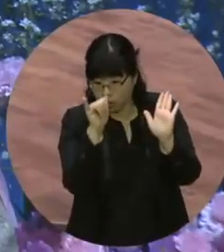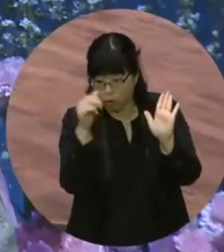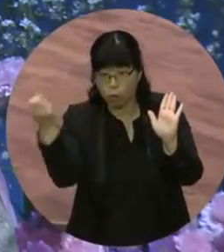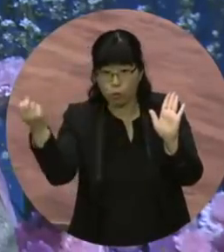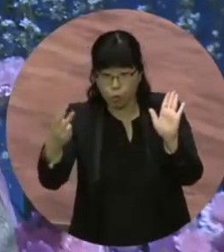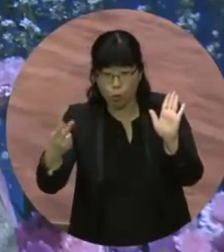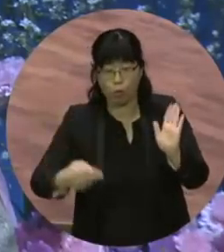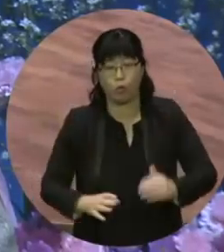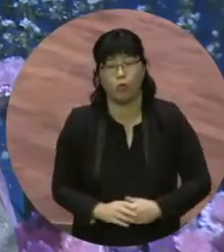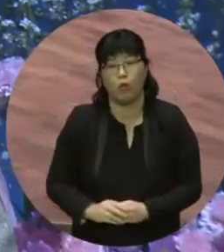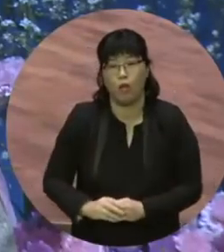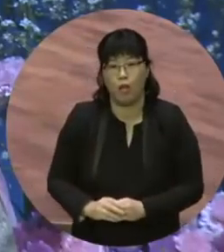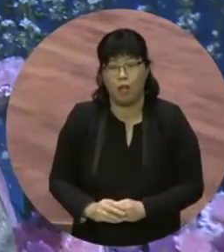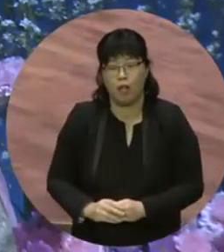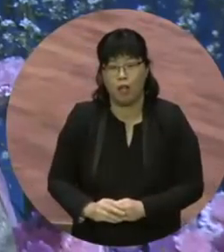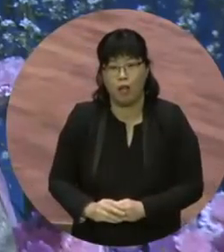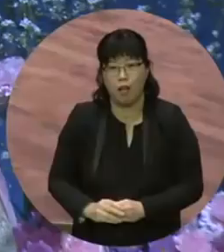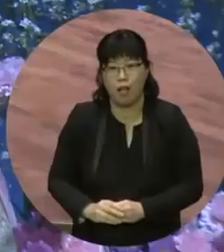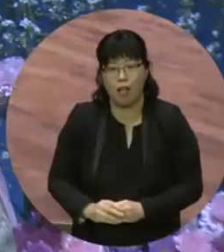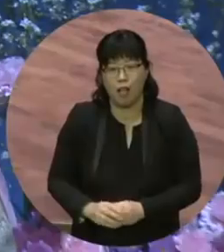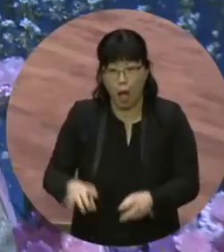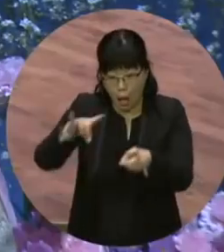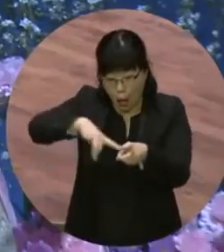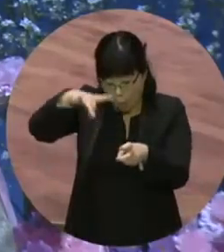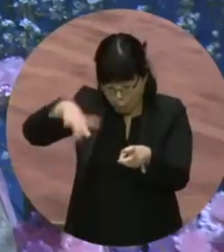한 동정녀 처녀가 아이를 낳아요.